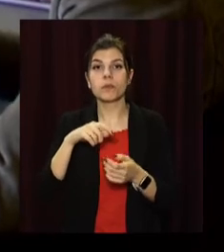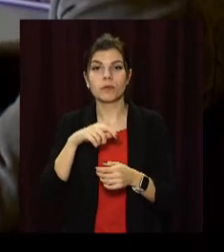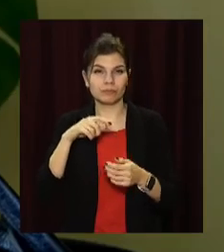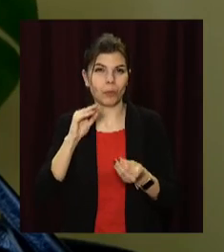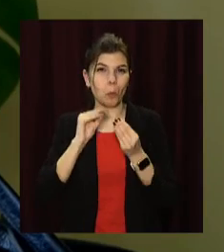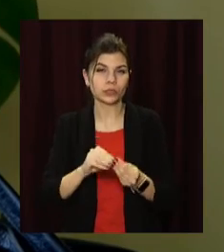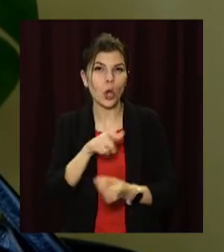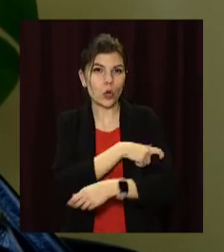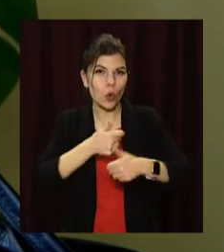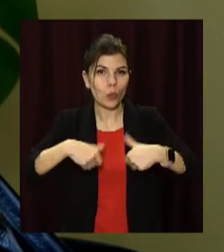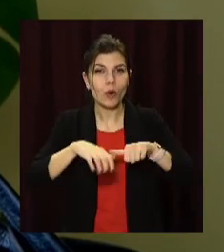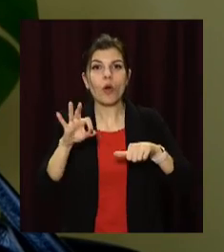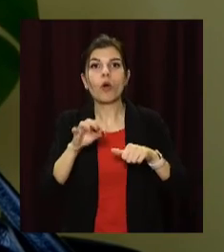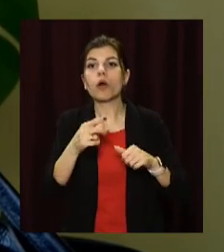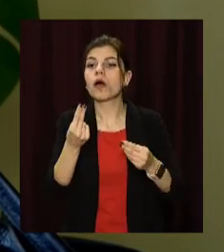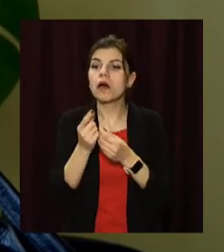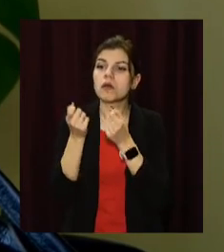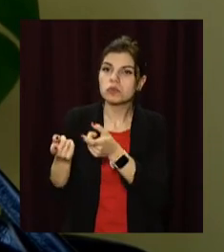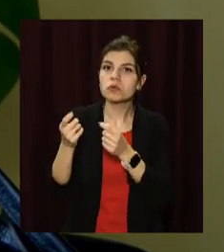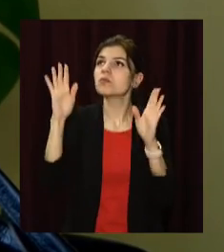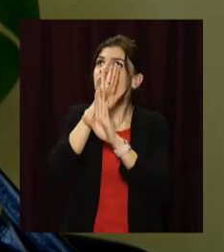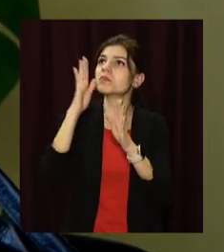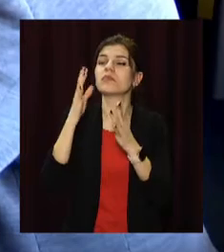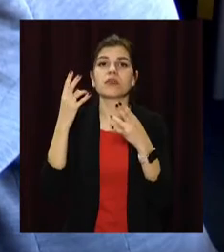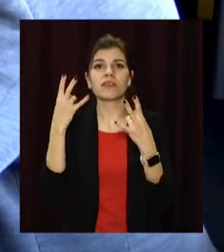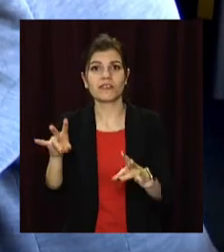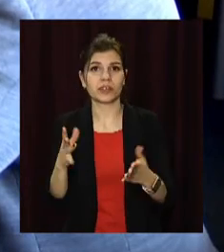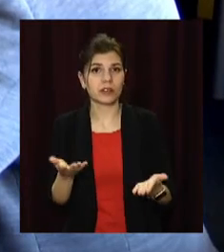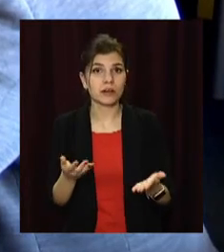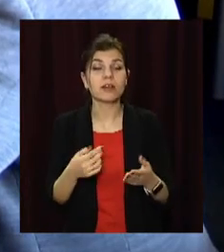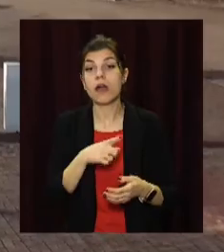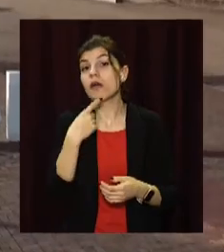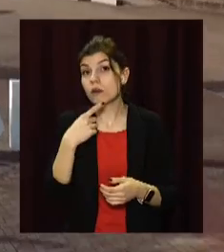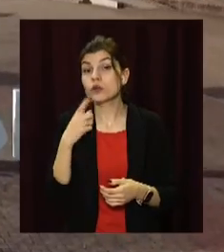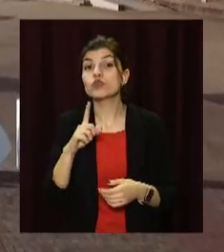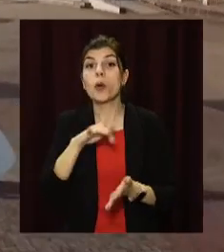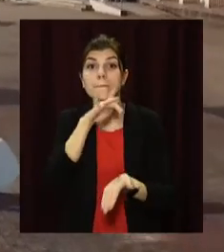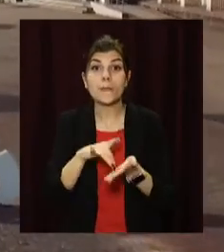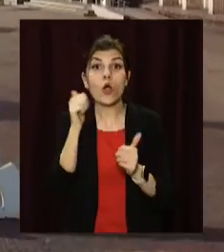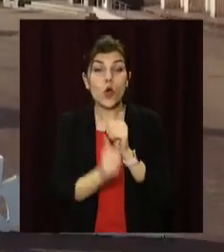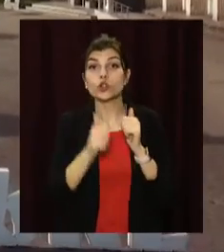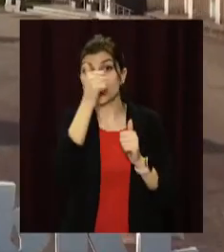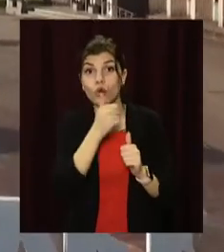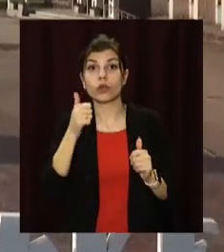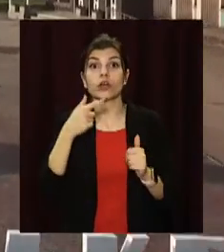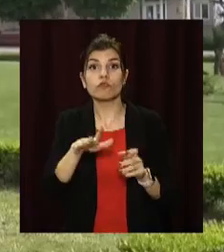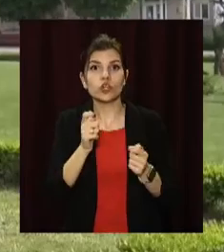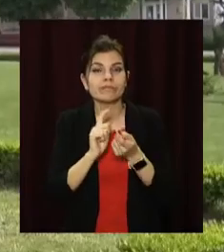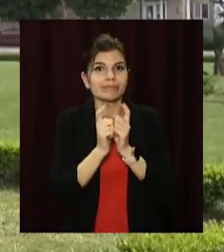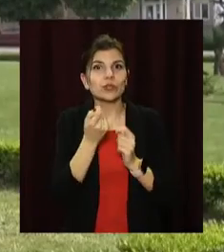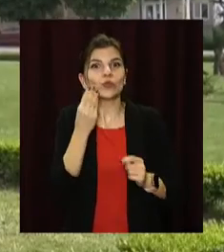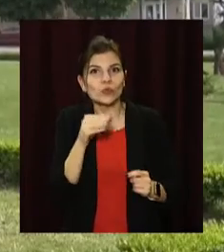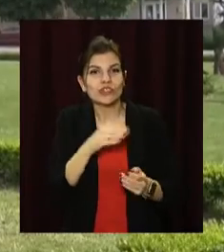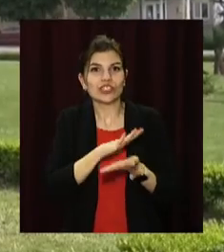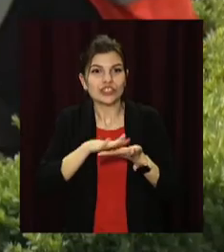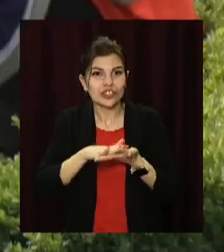комісії щодо поводження з відходами. В департаменті екології та природних ресурсів кажуть, місто з кожним роком стає чистішим.